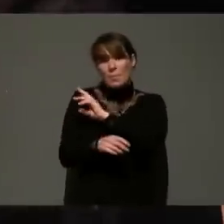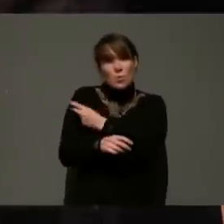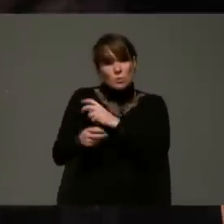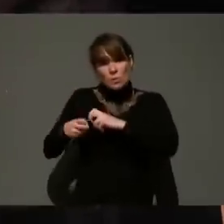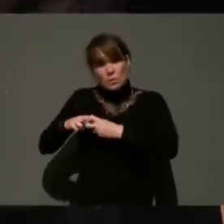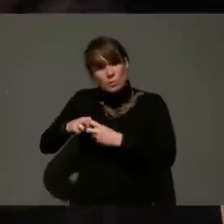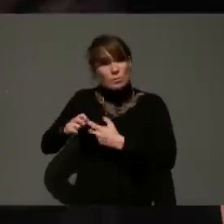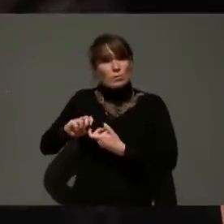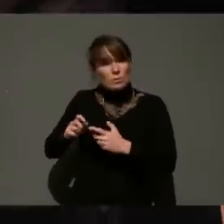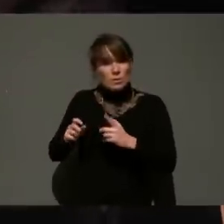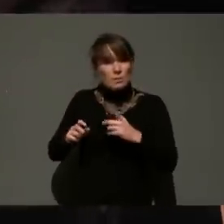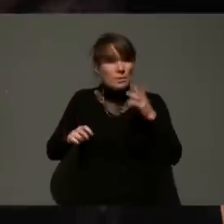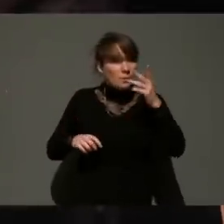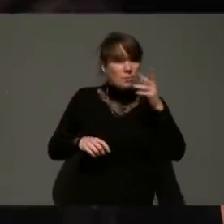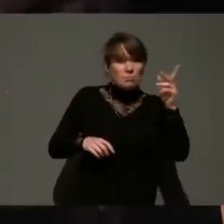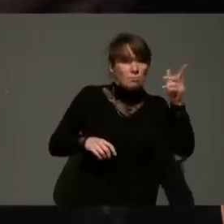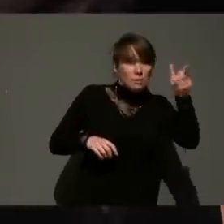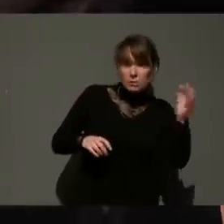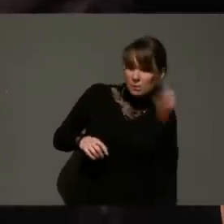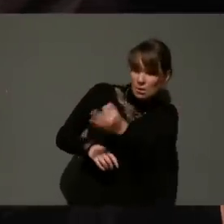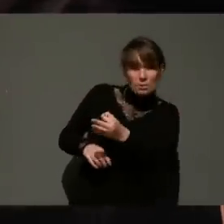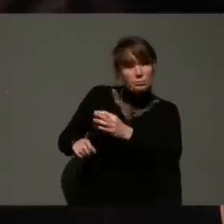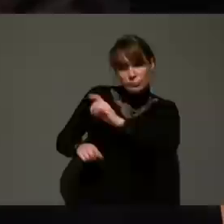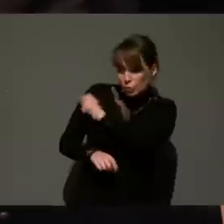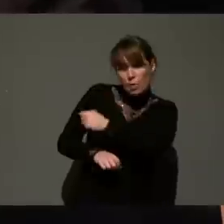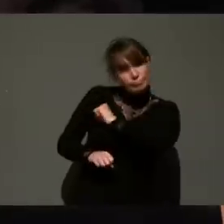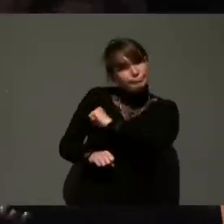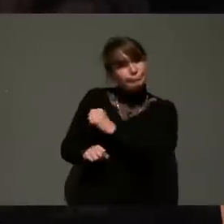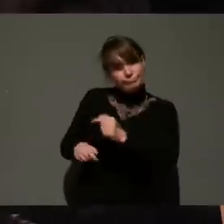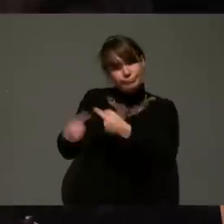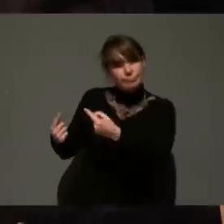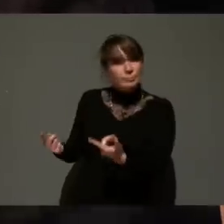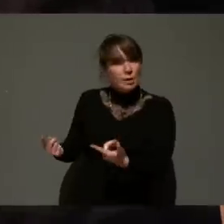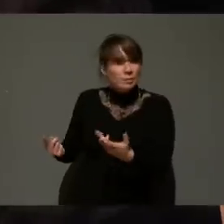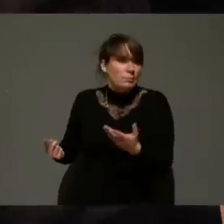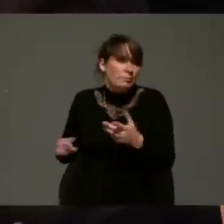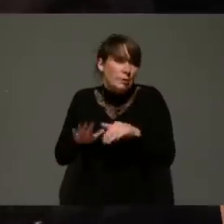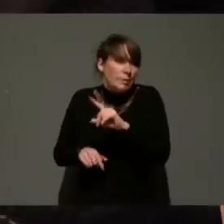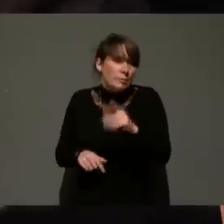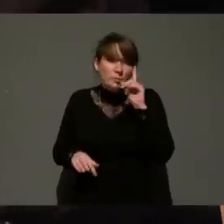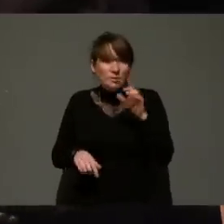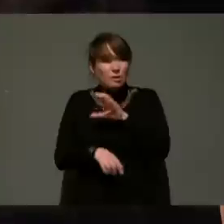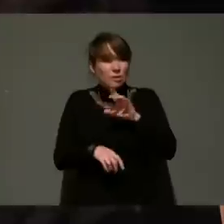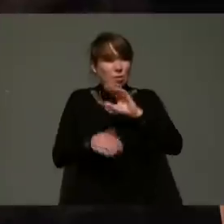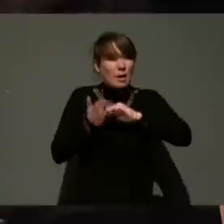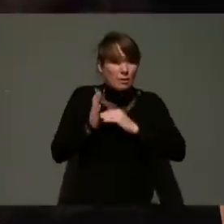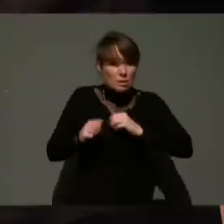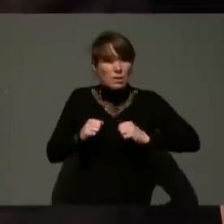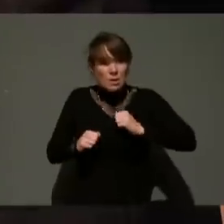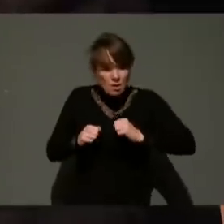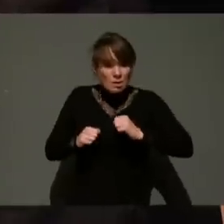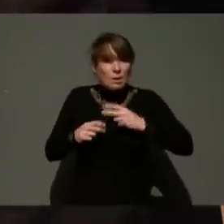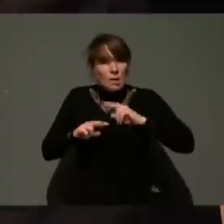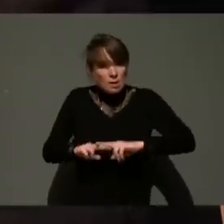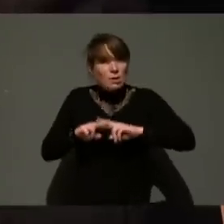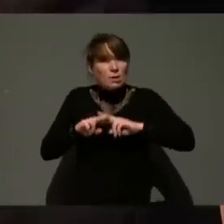autres, et que vous leur dites « faites du sport », si vous en arrêtez là, ça ne marchera jamais, parce que c'est sûr que les premiers 100 mètres ou 200 mètres, ils vont être essoufflés, ils vont avoir